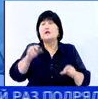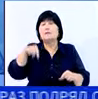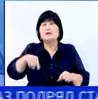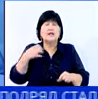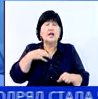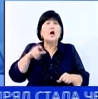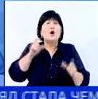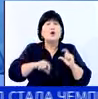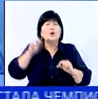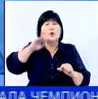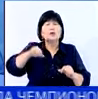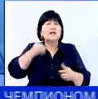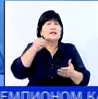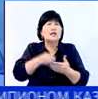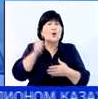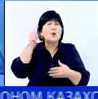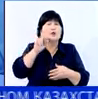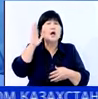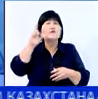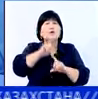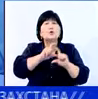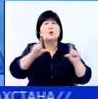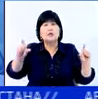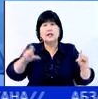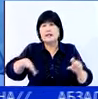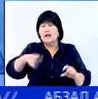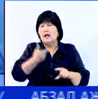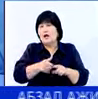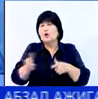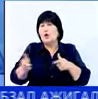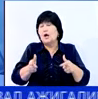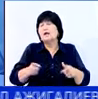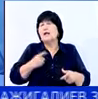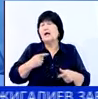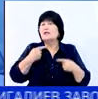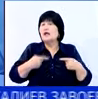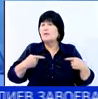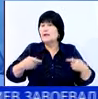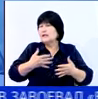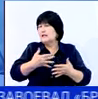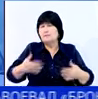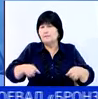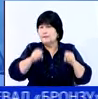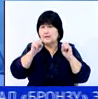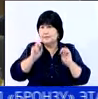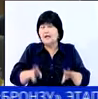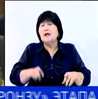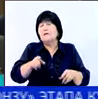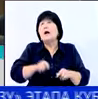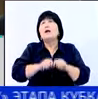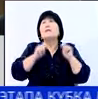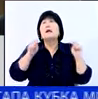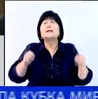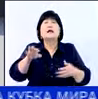и студенты много ценного узнали о ведущем вузе страны, который готовит кадры по редким специальностям. Презентации